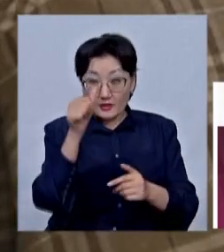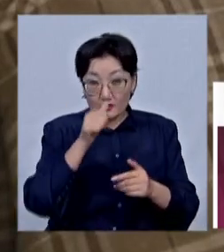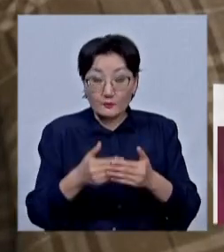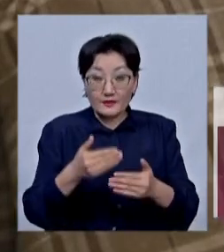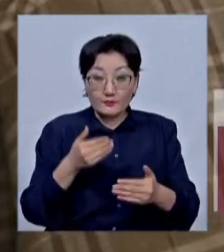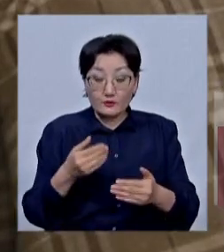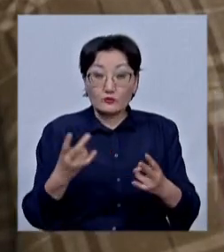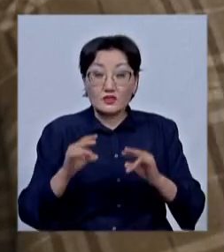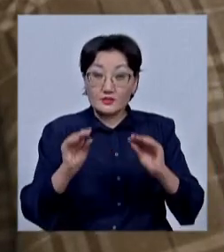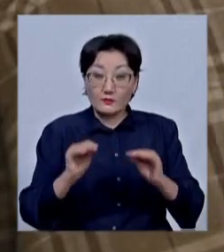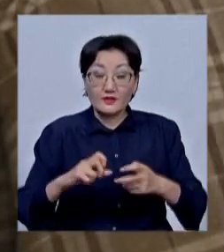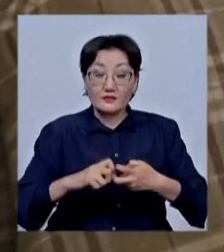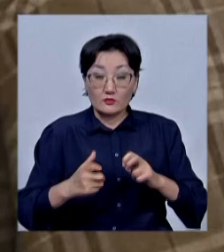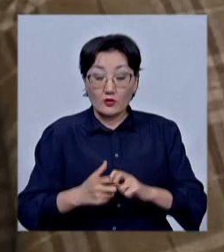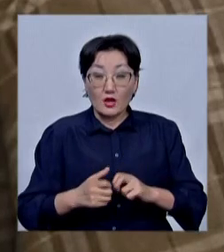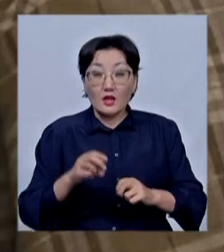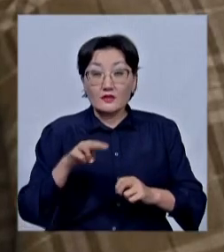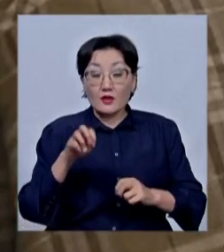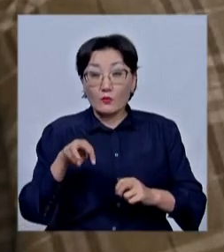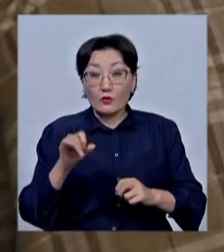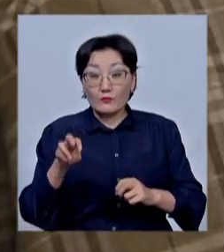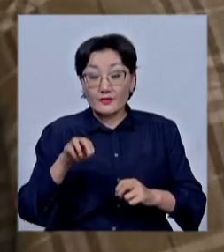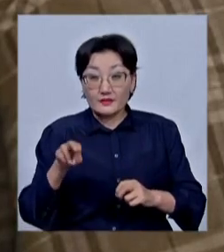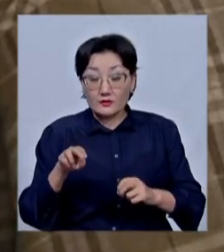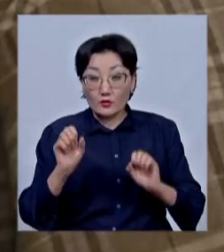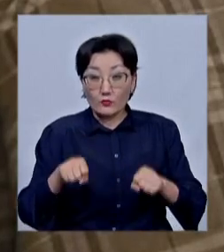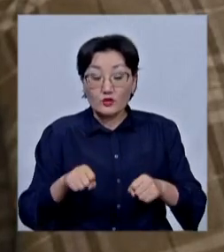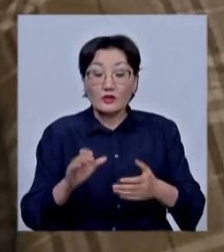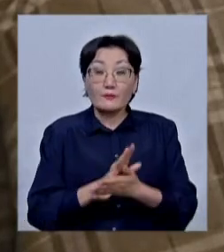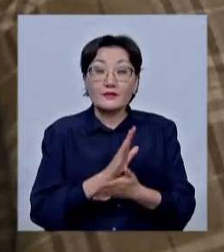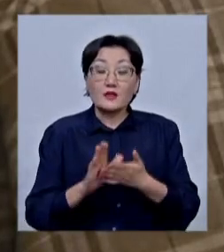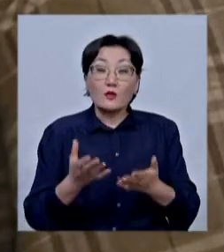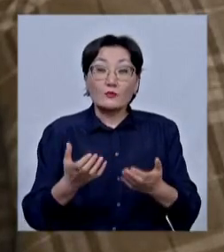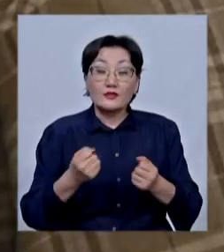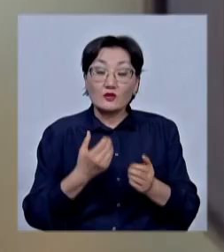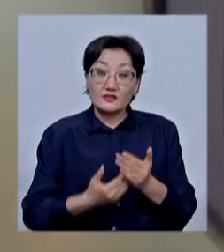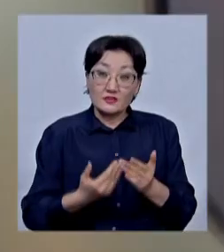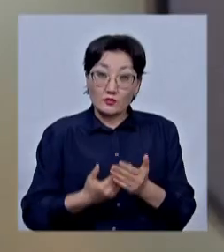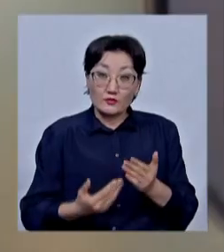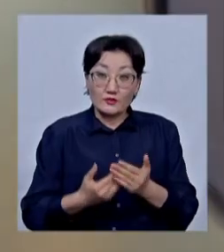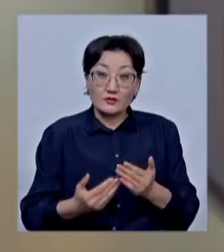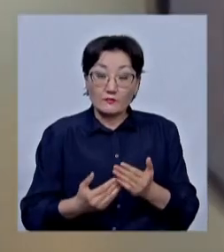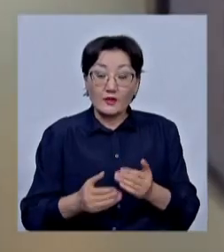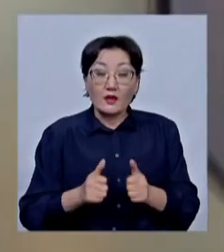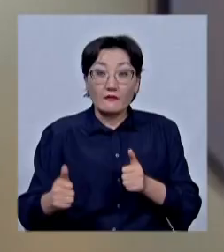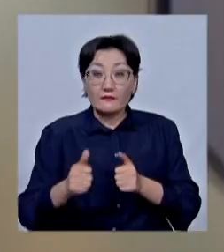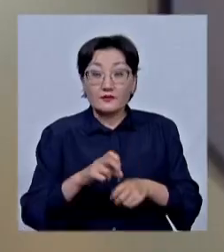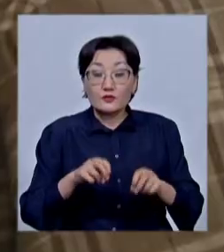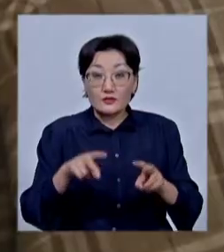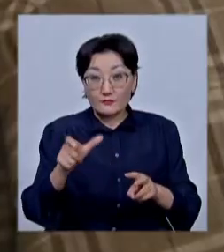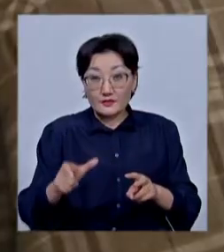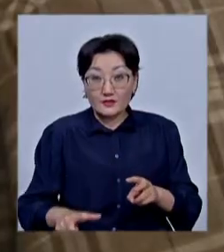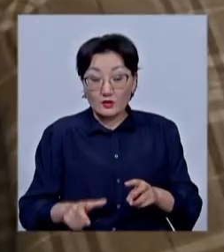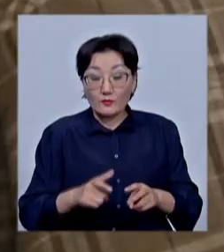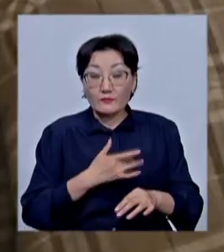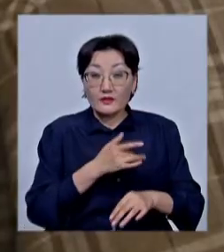общем. Тут в Домумеде я увидела такую акцию, что можно бесплатно получить консультацию узких специалистов, кардиологов.